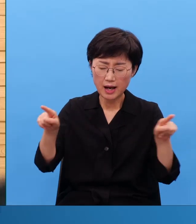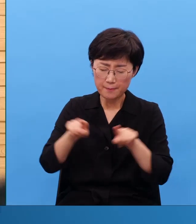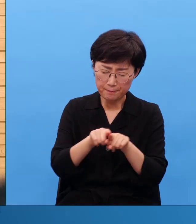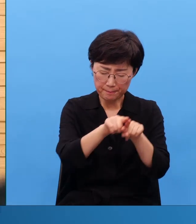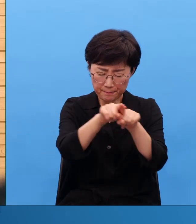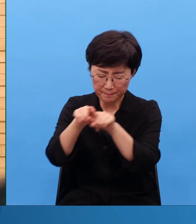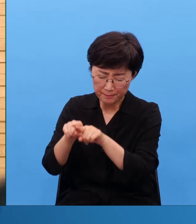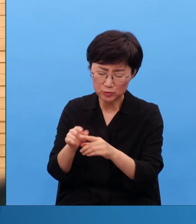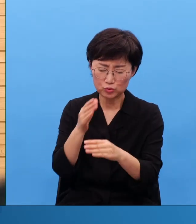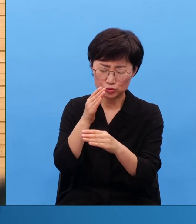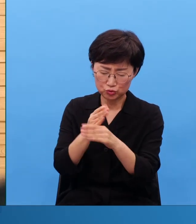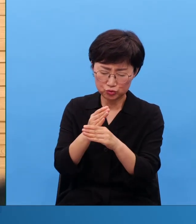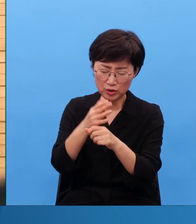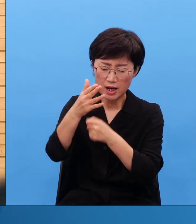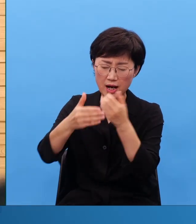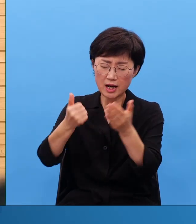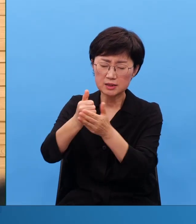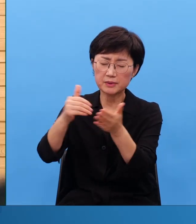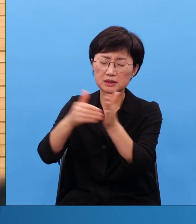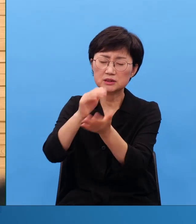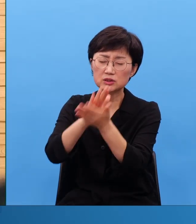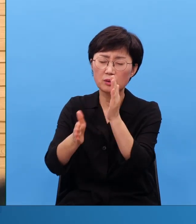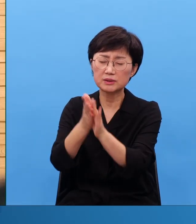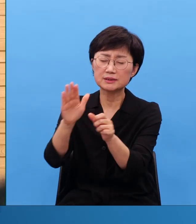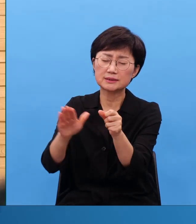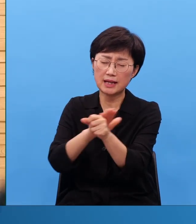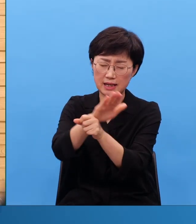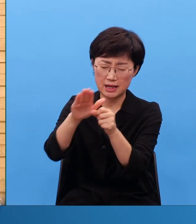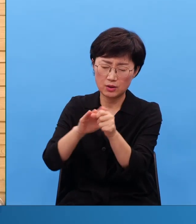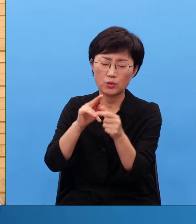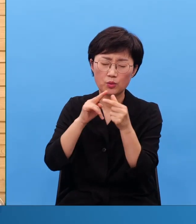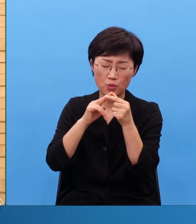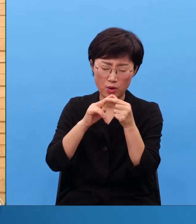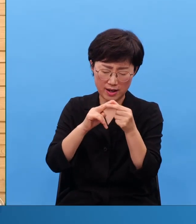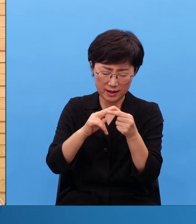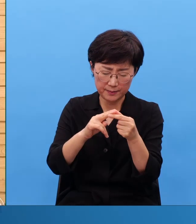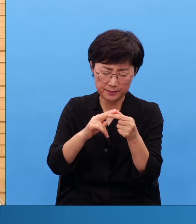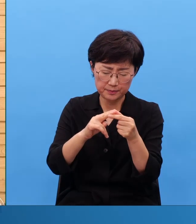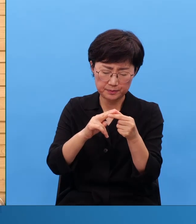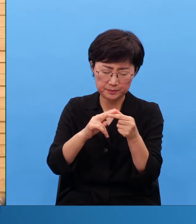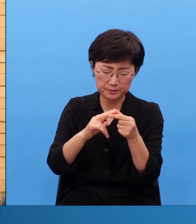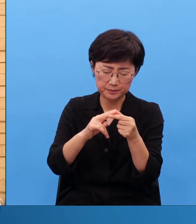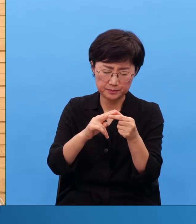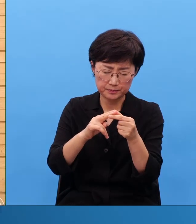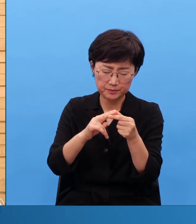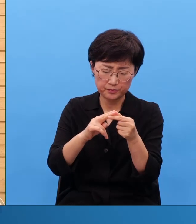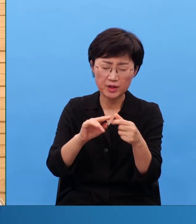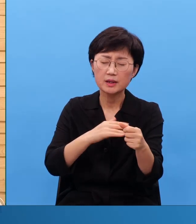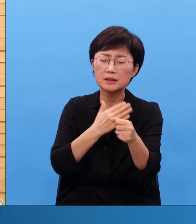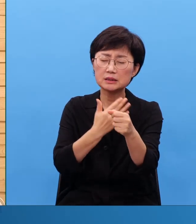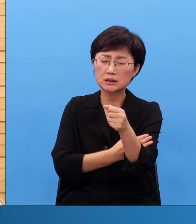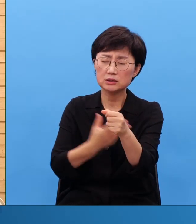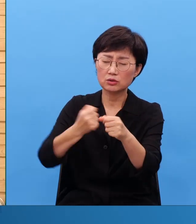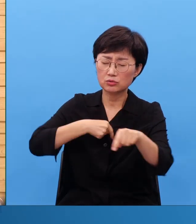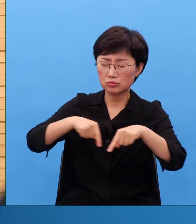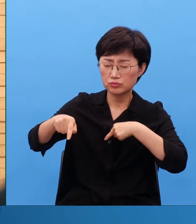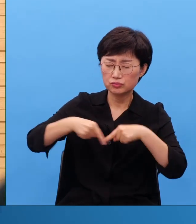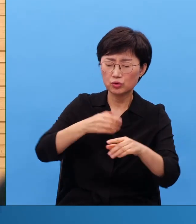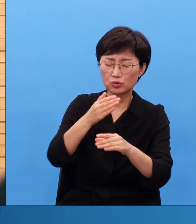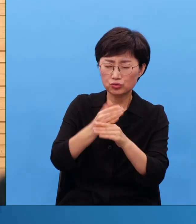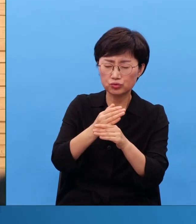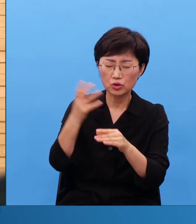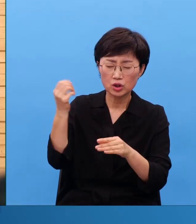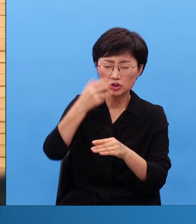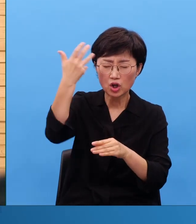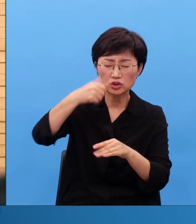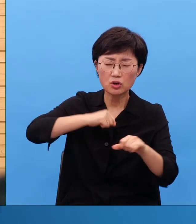함께하시는 하나님의 무한하신 사랑과 and the endless love of our Father God who works even right now, 능력으로 역사하시는